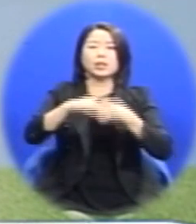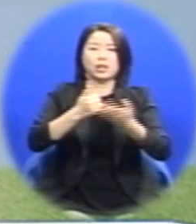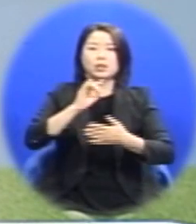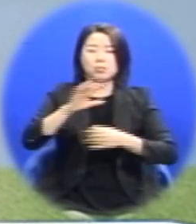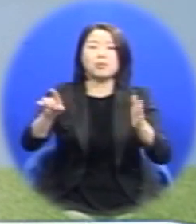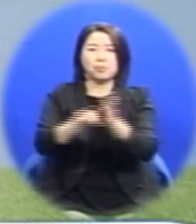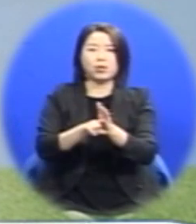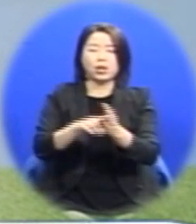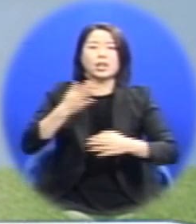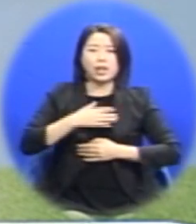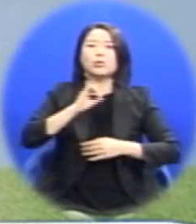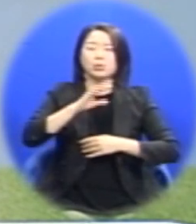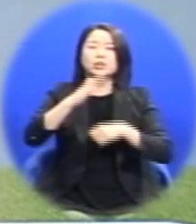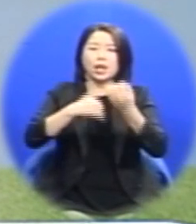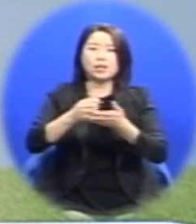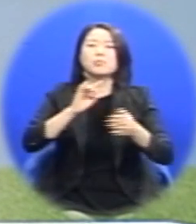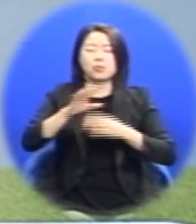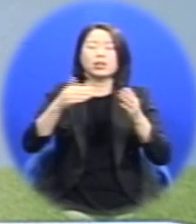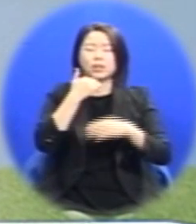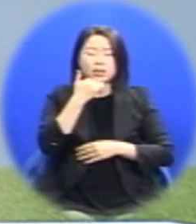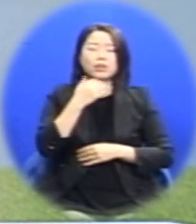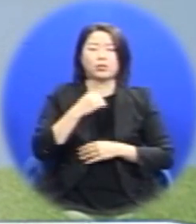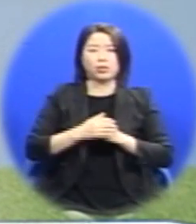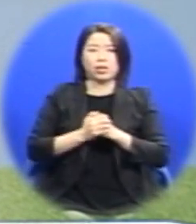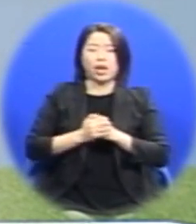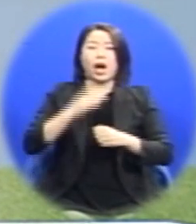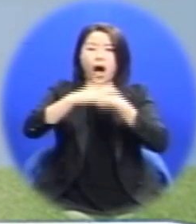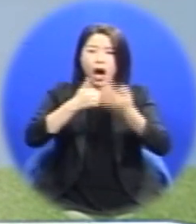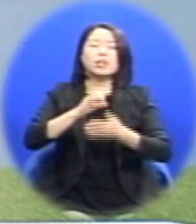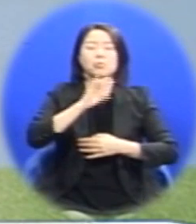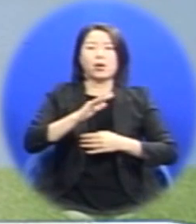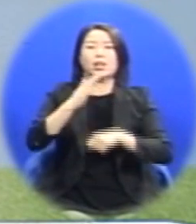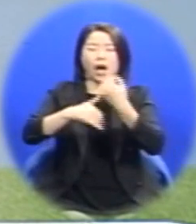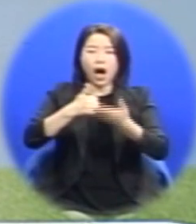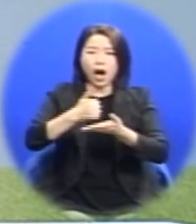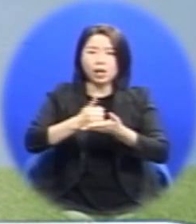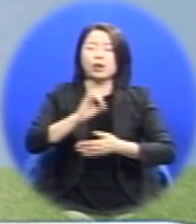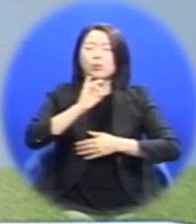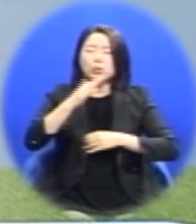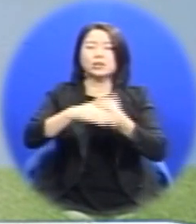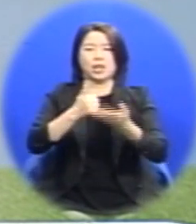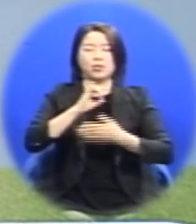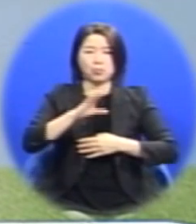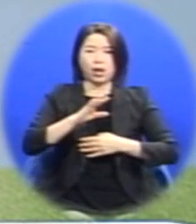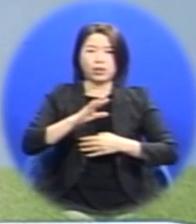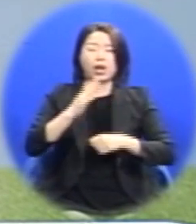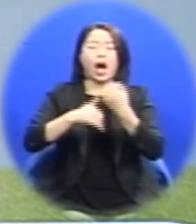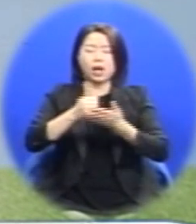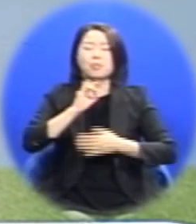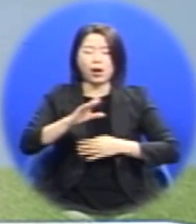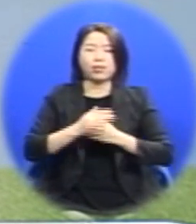하나님만 믿어요. 나는 오직 하나님만 기다리는 거예요. 하나님만 기다린다고. 오직 하나님만,